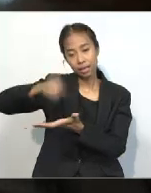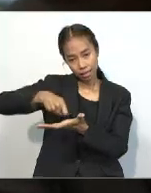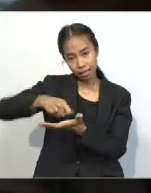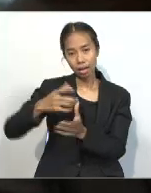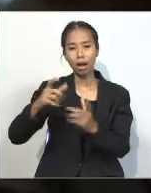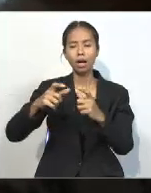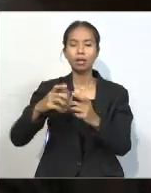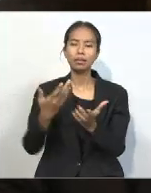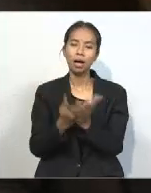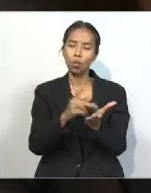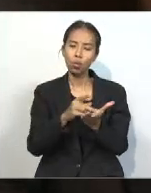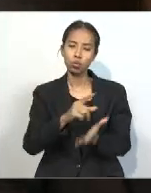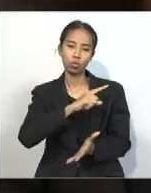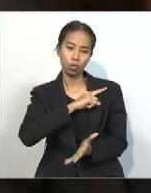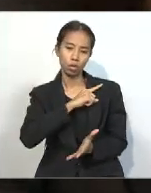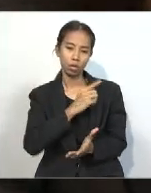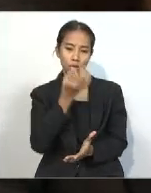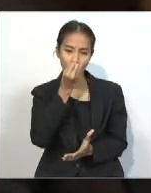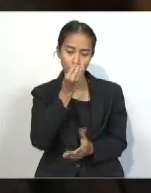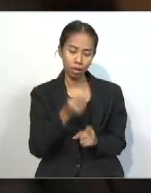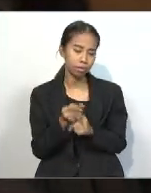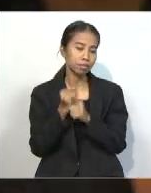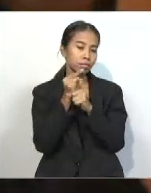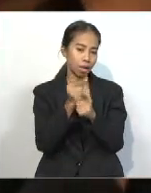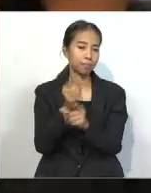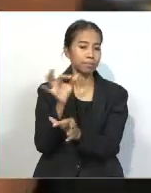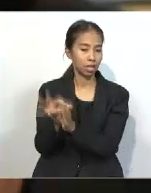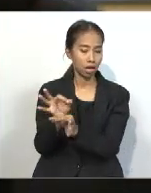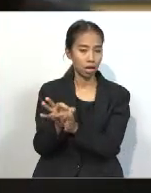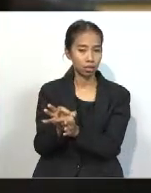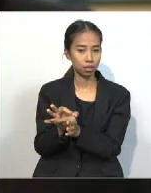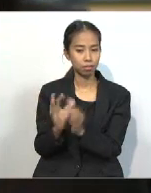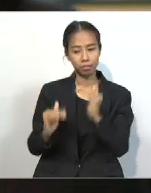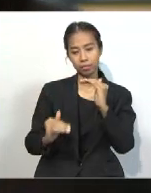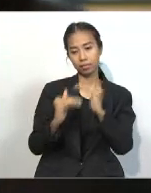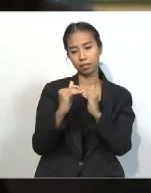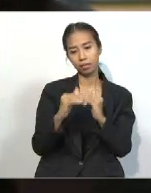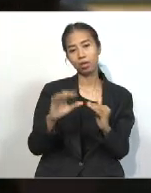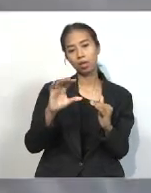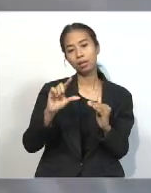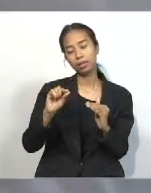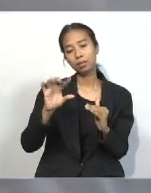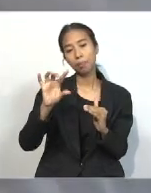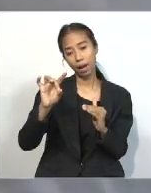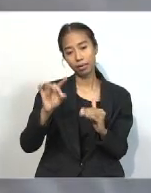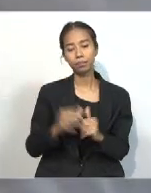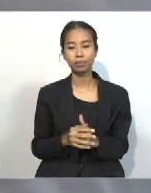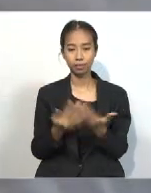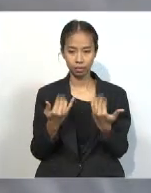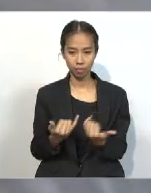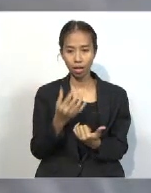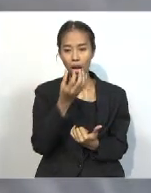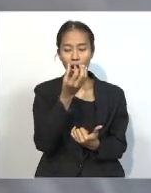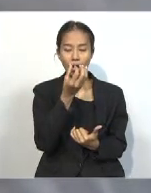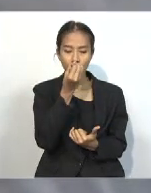เชื่อส่วนบุคคลคิดอัตราดอกเบี้ยตามที่ธนาคารแห่งประเทศไทยกำหนดคือสูงสุดไม่เกินร้อยละ28ดังนั้นดอก